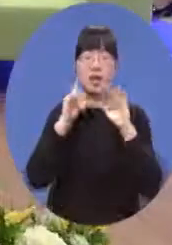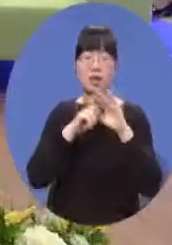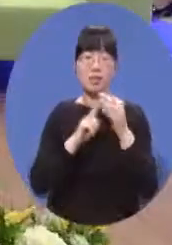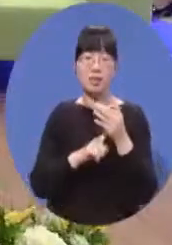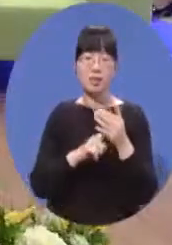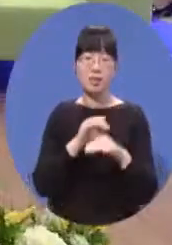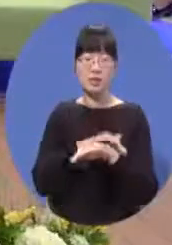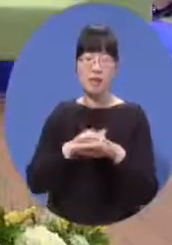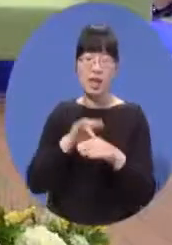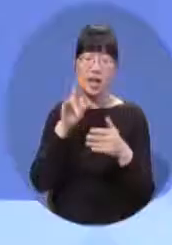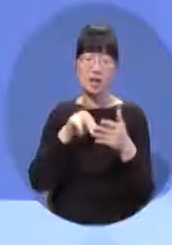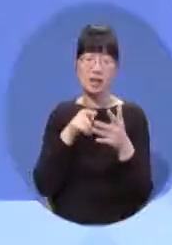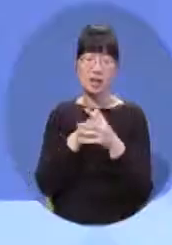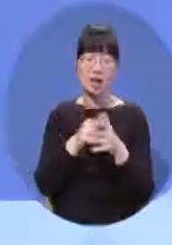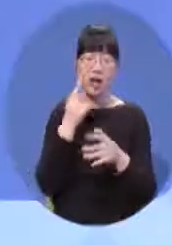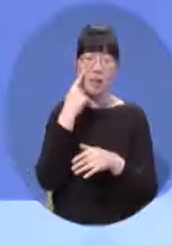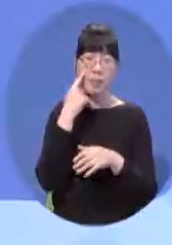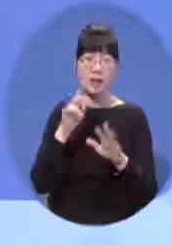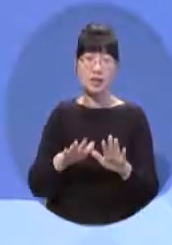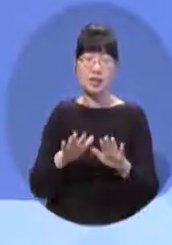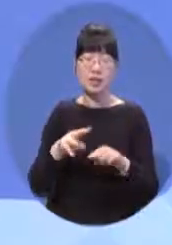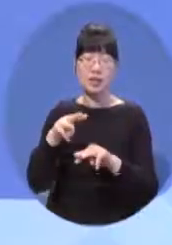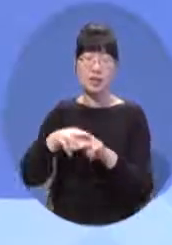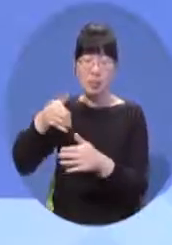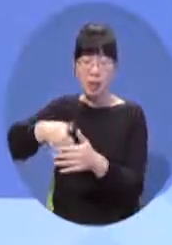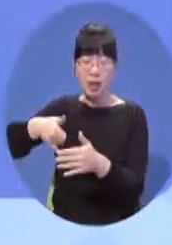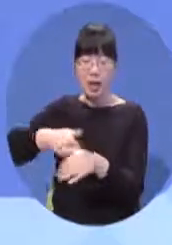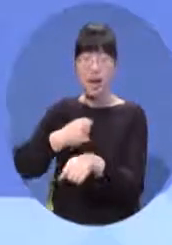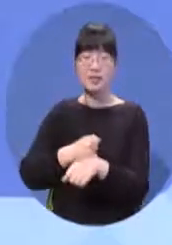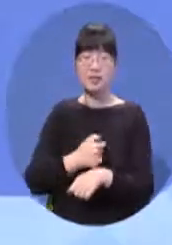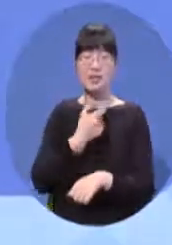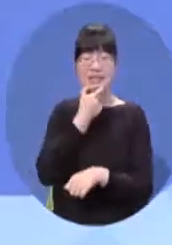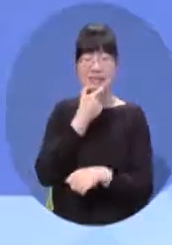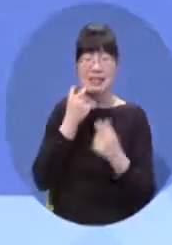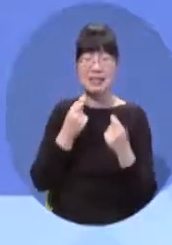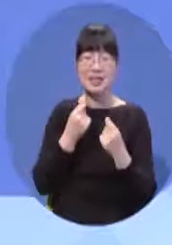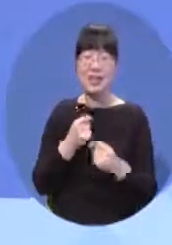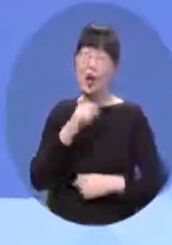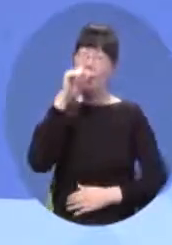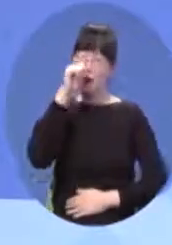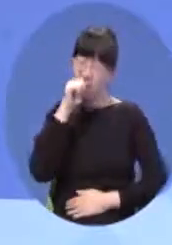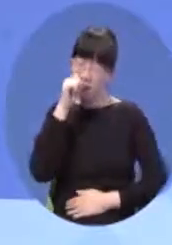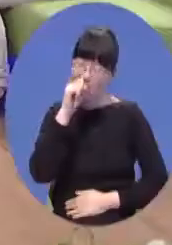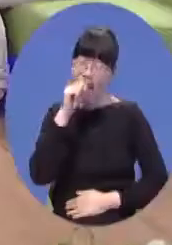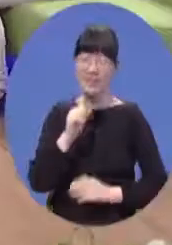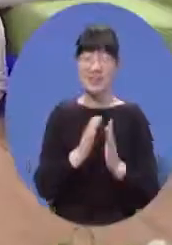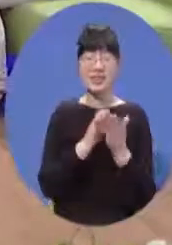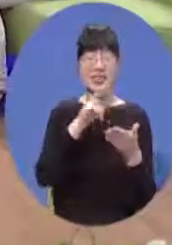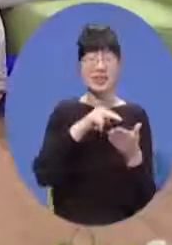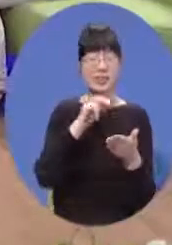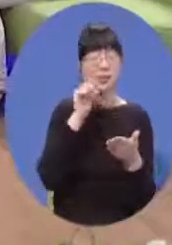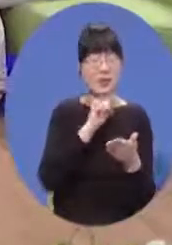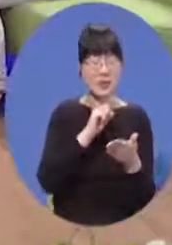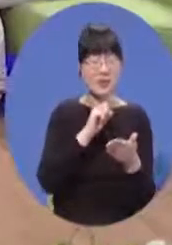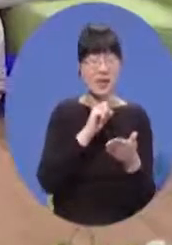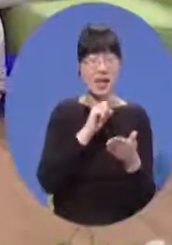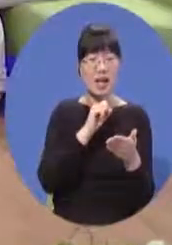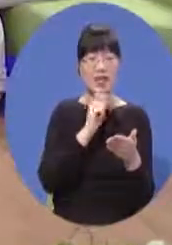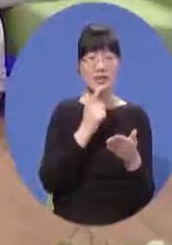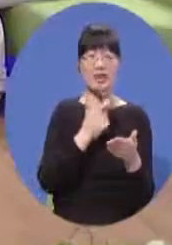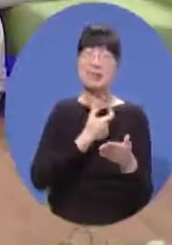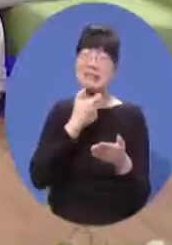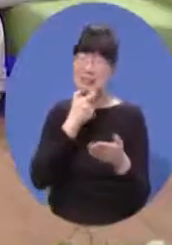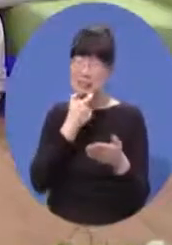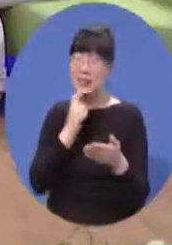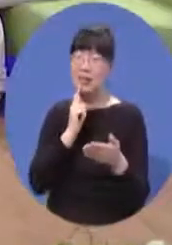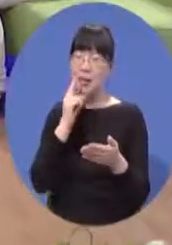마음을 제대로 읽어라. 네, 네. 그러고 보니까 텃밭하는 것도 싫어한다는데 좋아해요. 막 책 읽는 것도 좋아한다는데 아 싫어한다는데